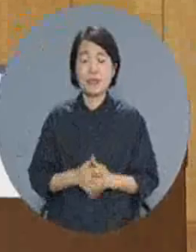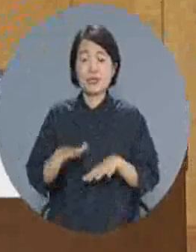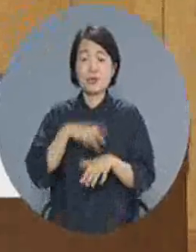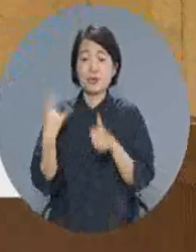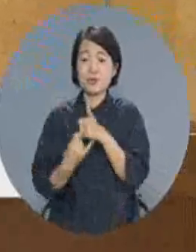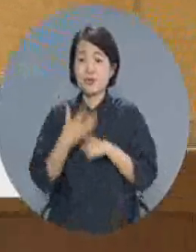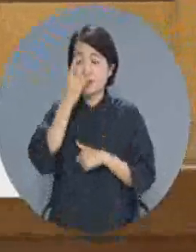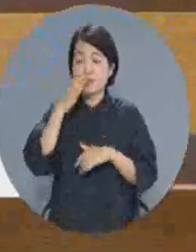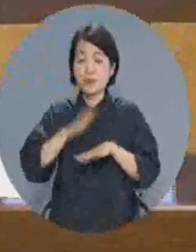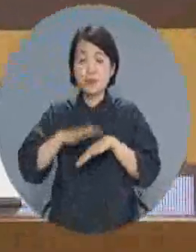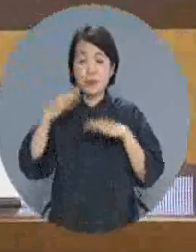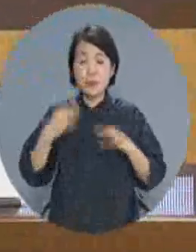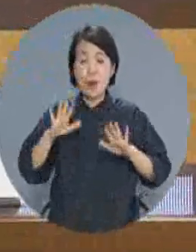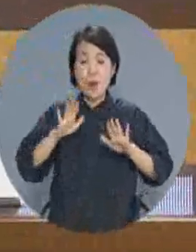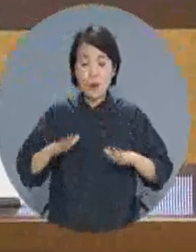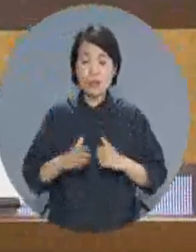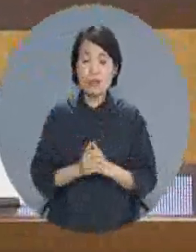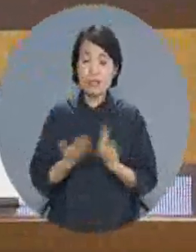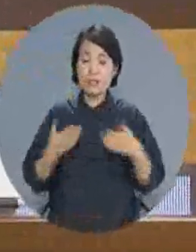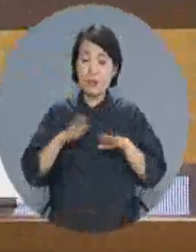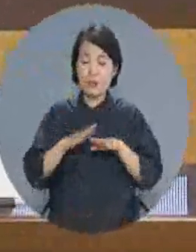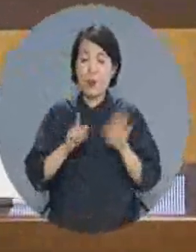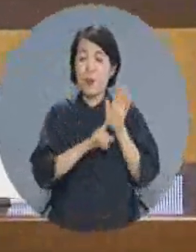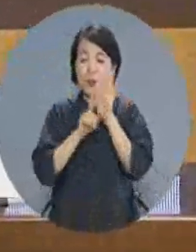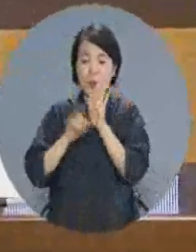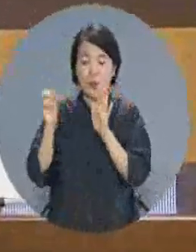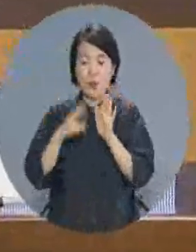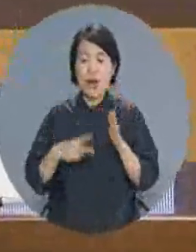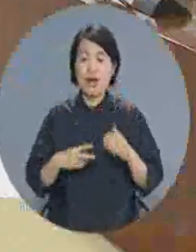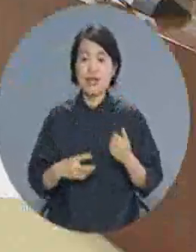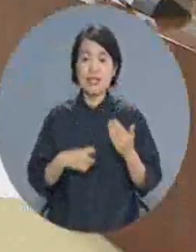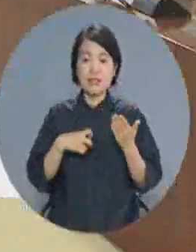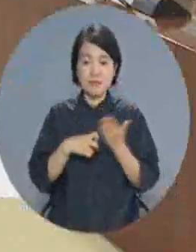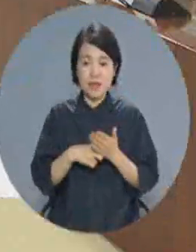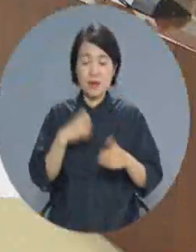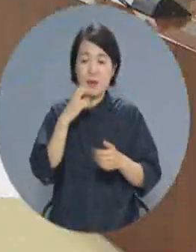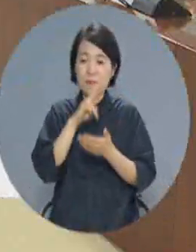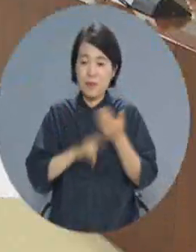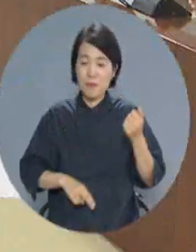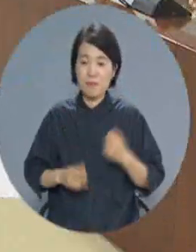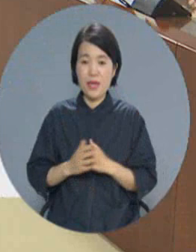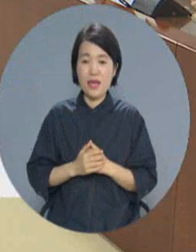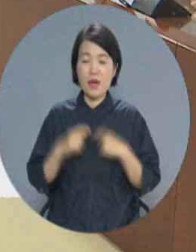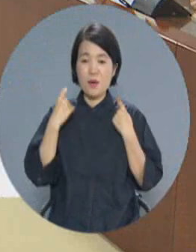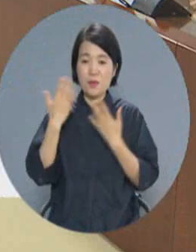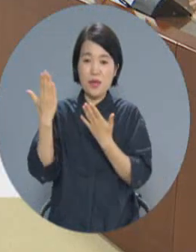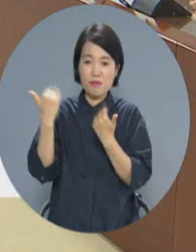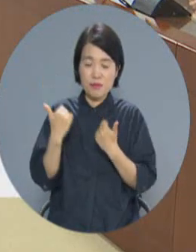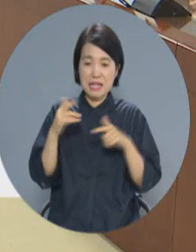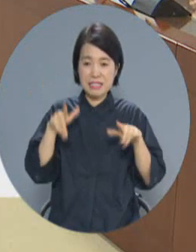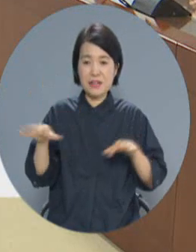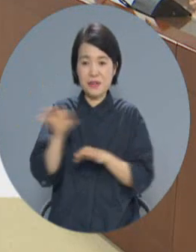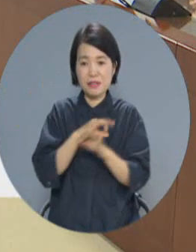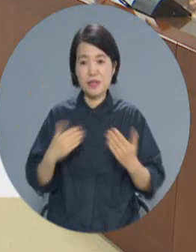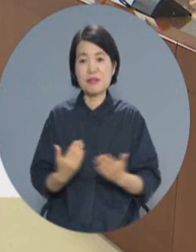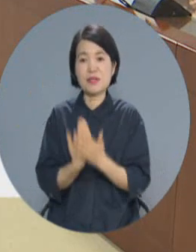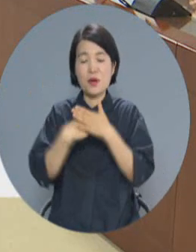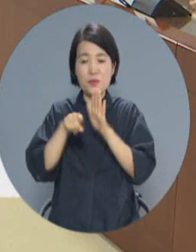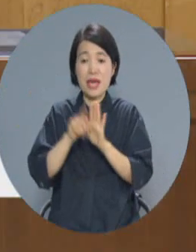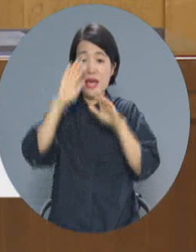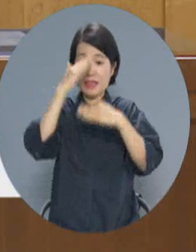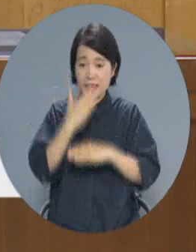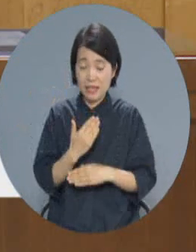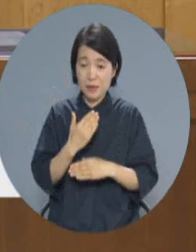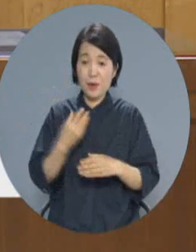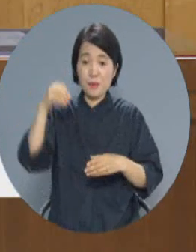조직위와 순천농협은 오늘 정원박람회 홍보와 입장권 판매, 관람객 유치와 지역경제 활성화 도모 등을 내용으로